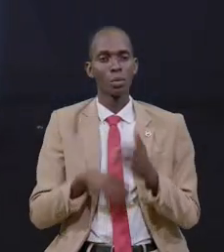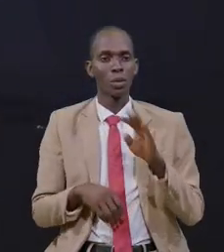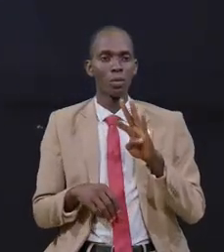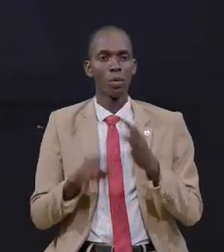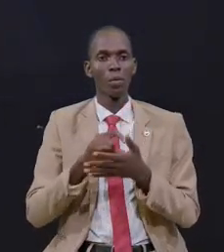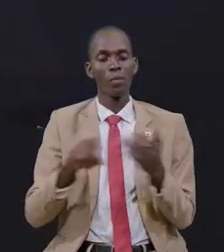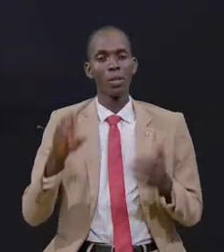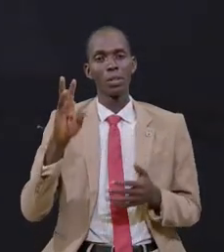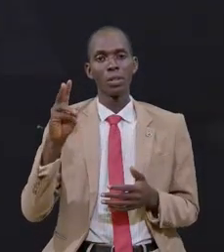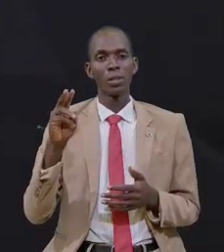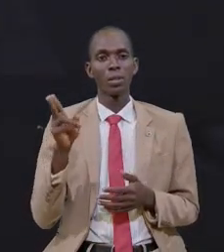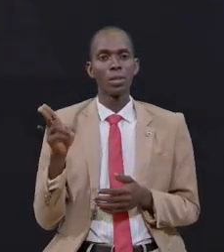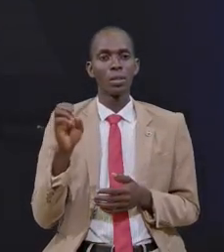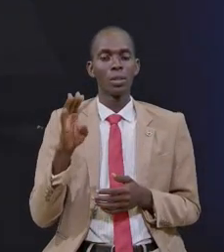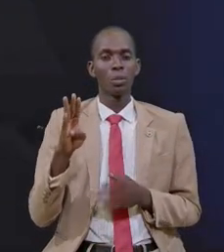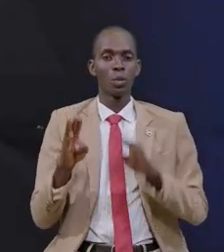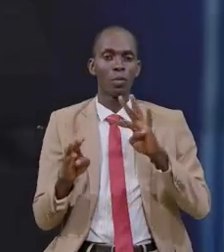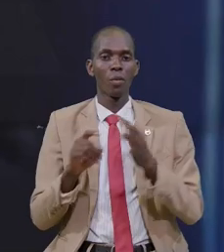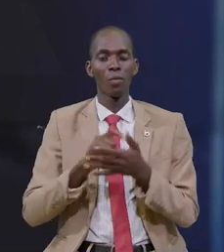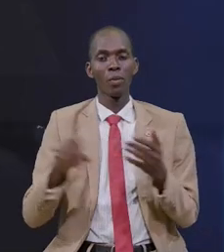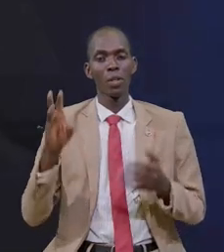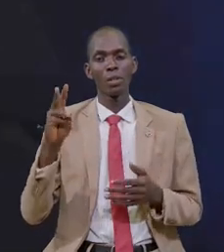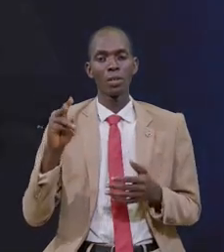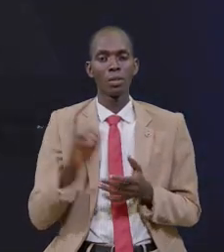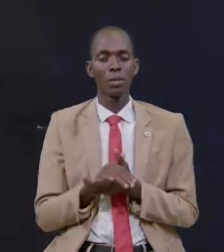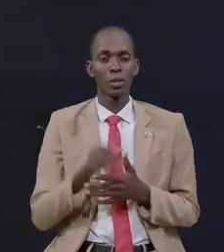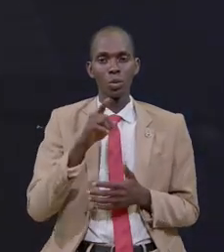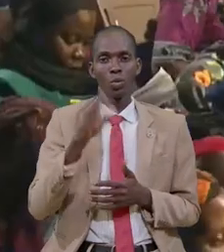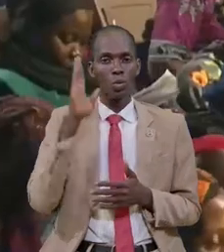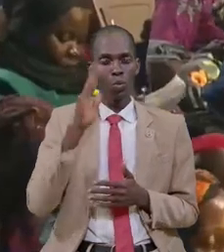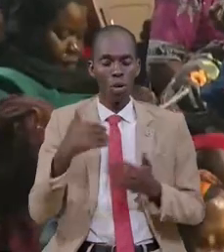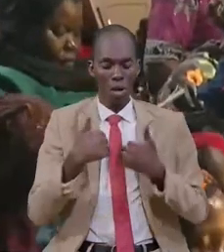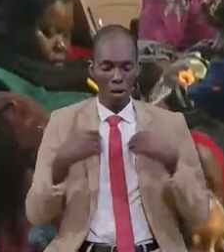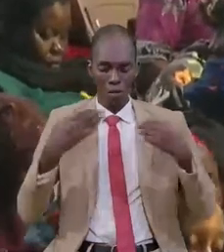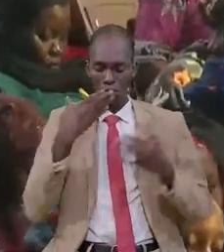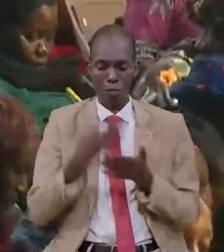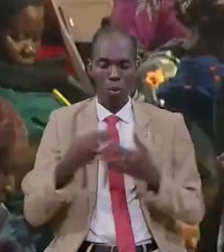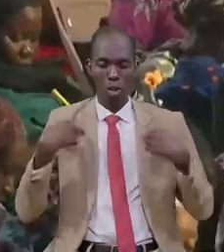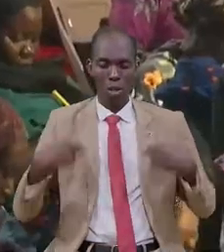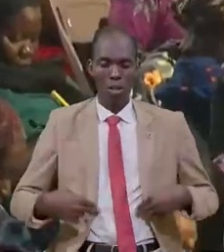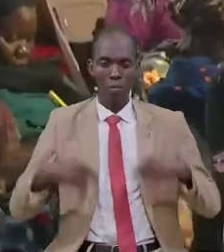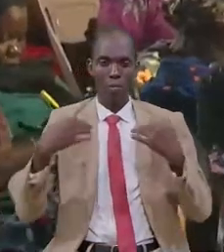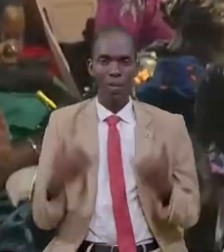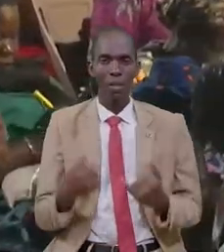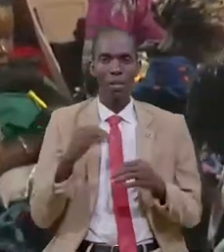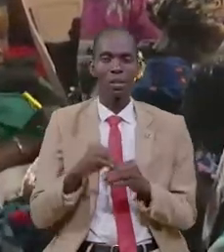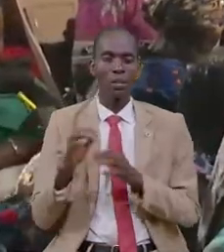4, verset 16. Vous avez l'aide du Seigneur maintenant.